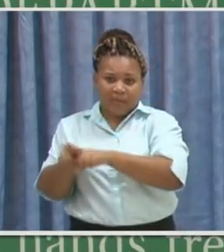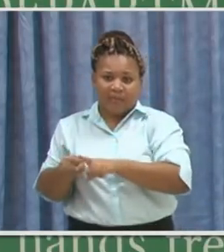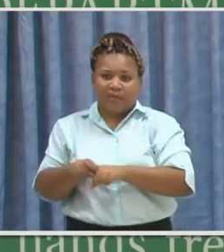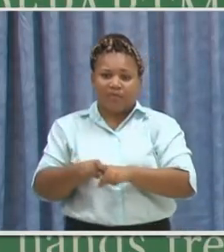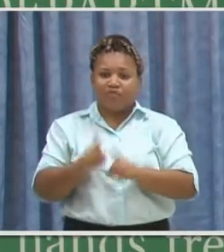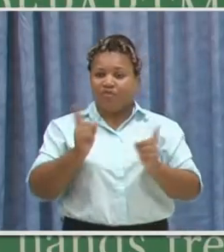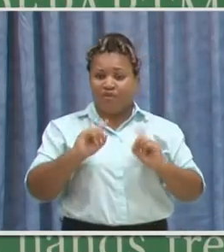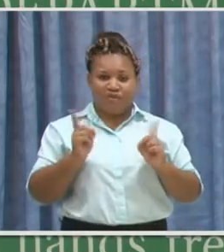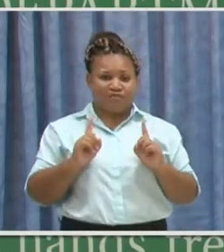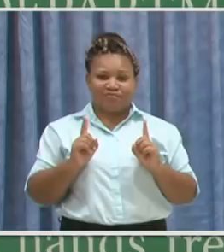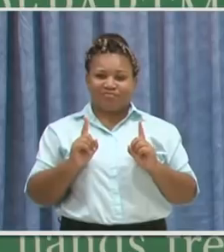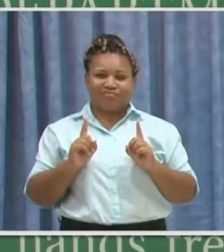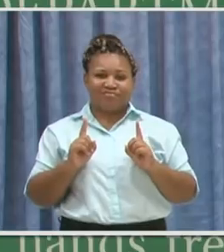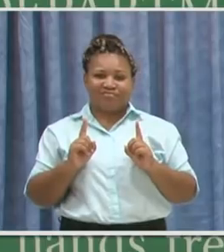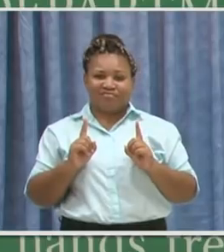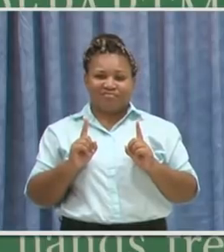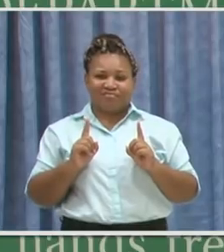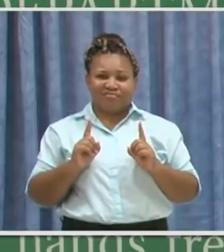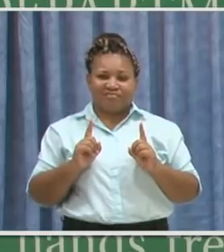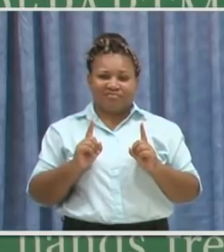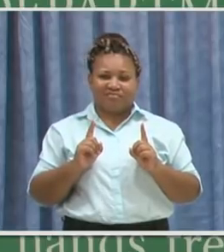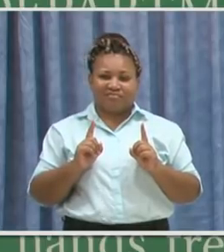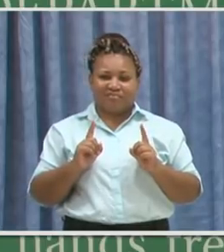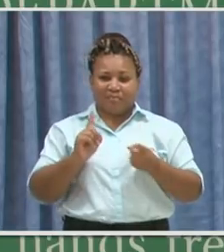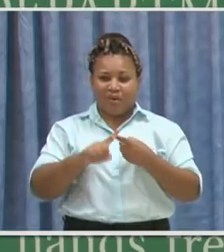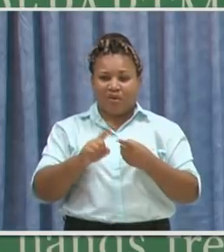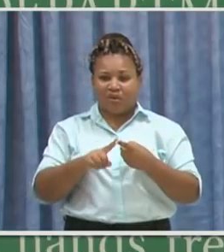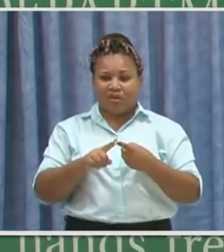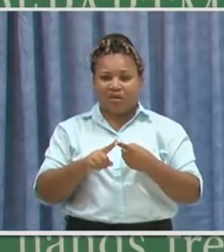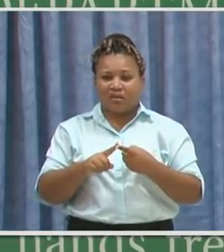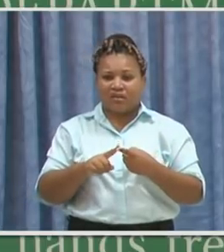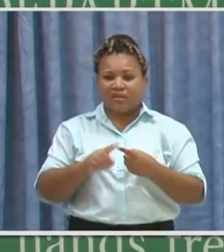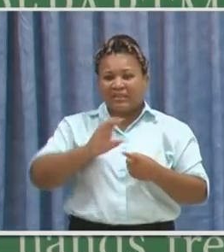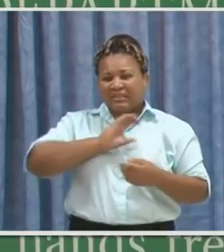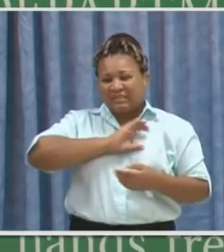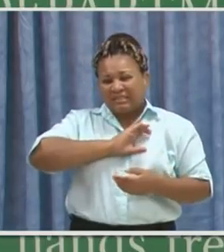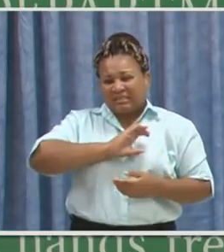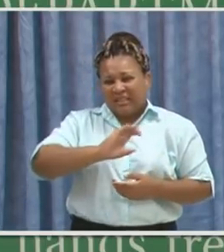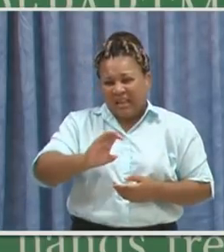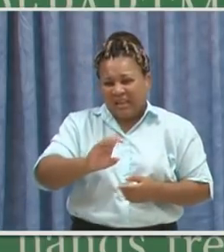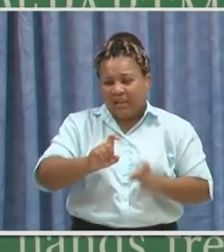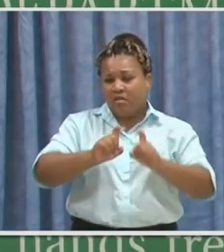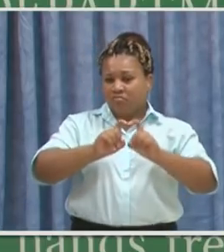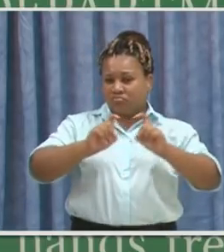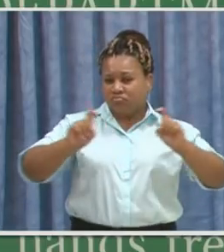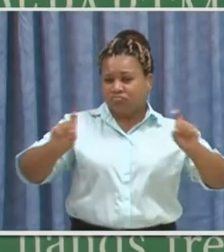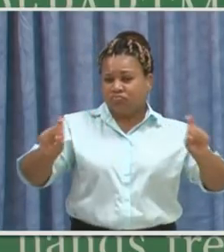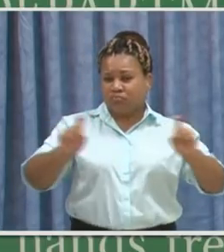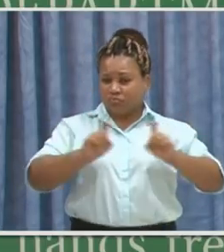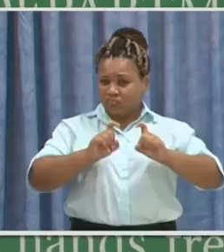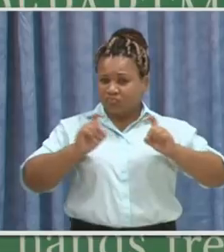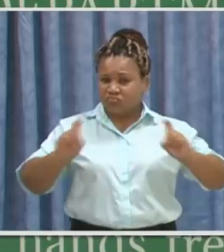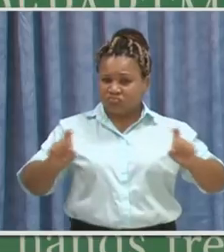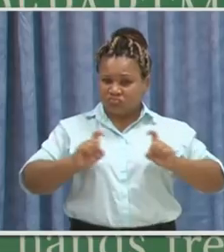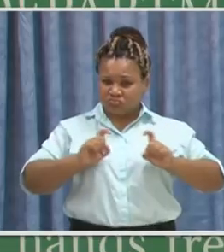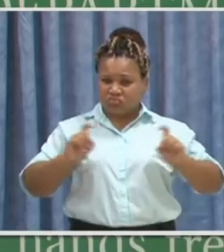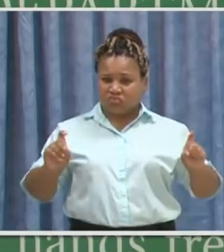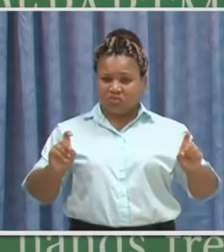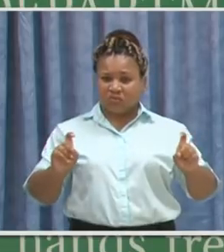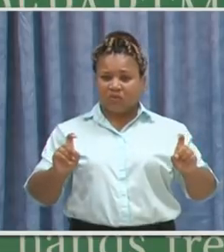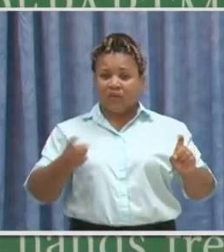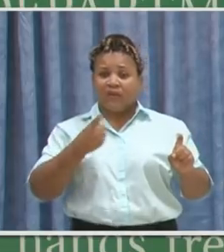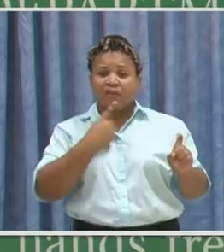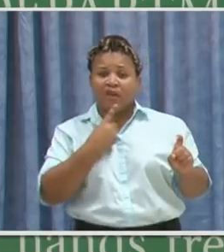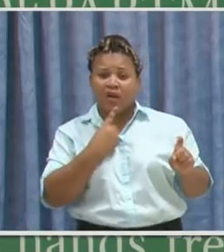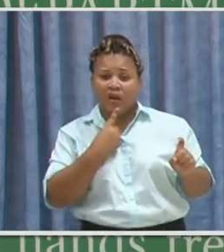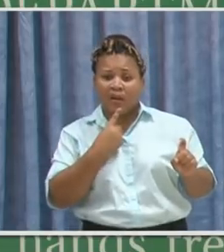l'état ça, nous n'avons pas qu'à achever good social distancing, nous observons ça qu'on appelle optimal distancing. En d'autres mots, vous